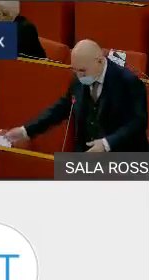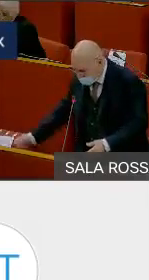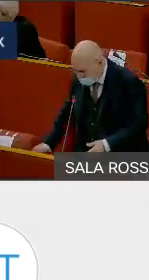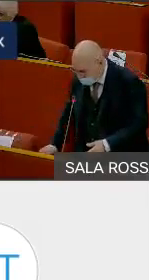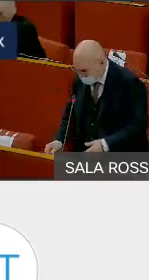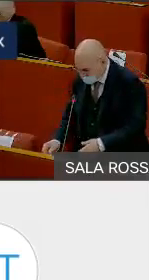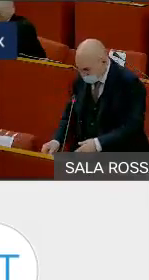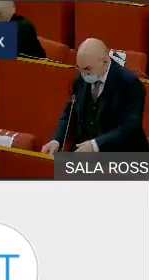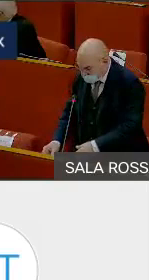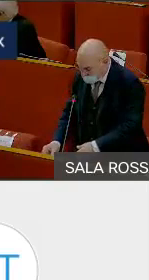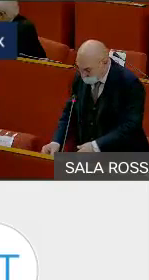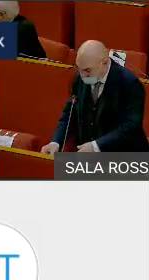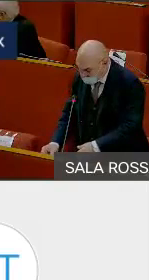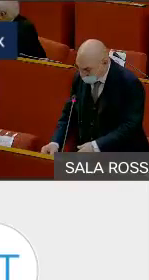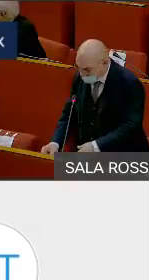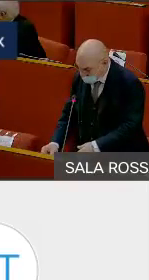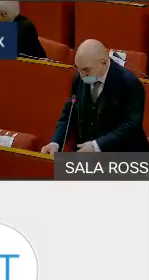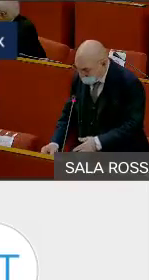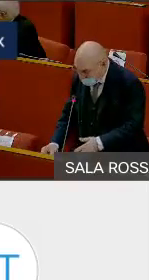immobiliare